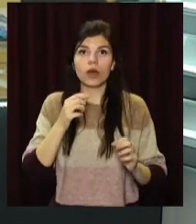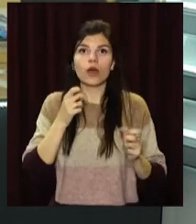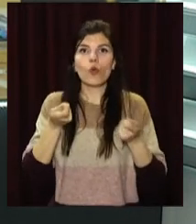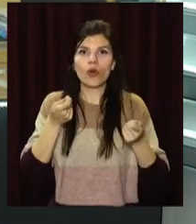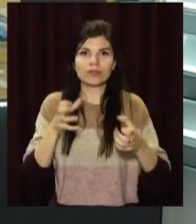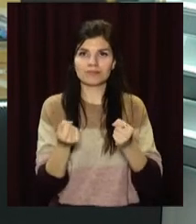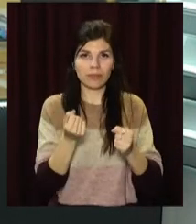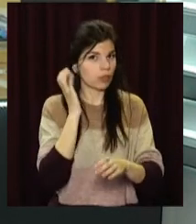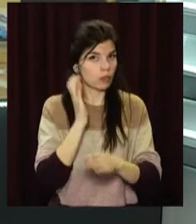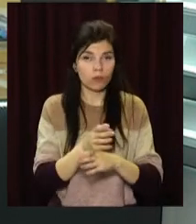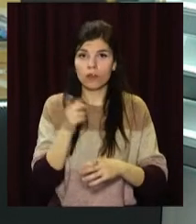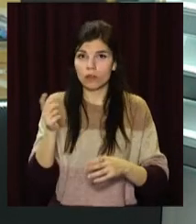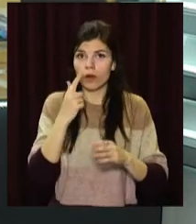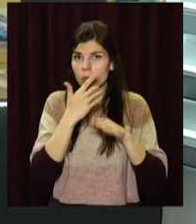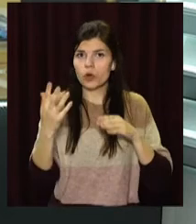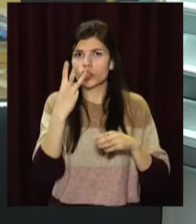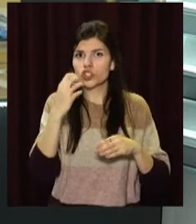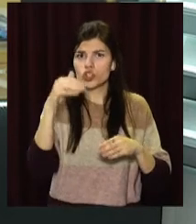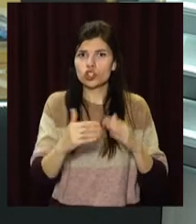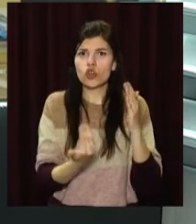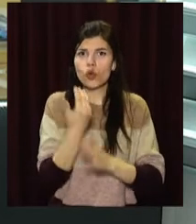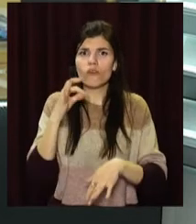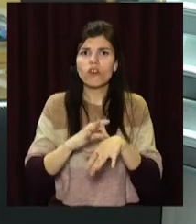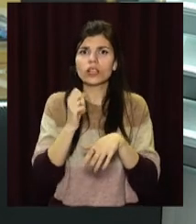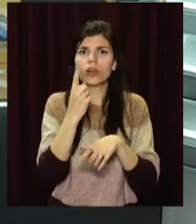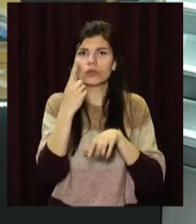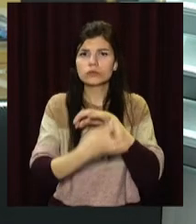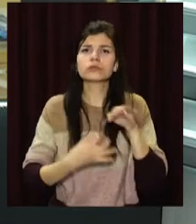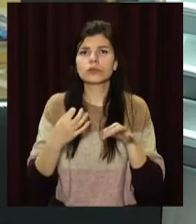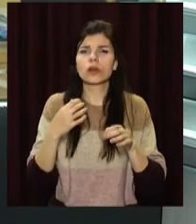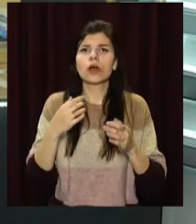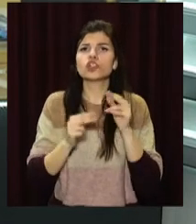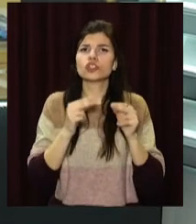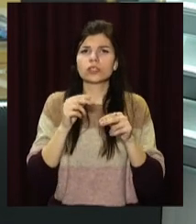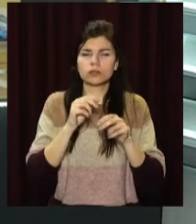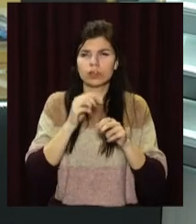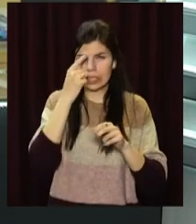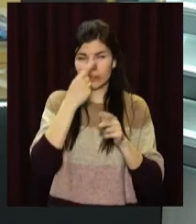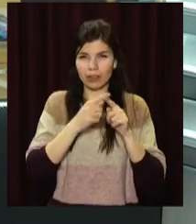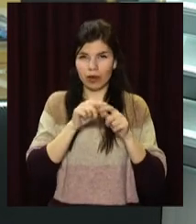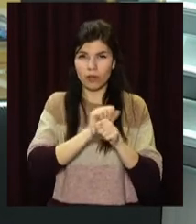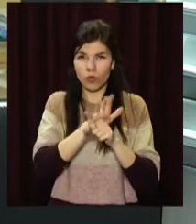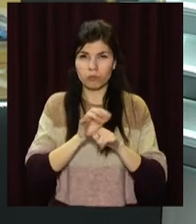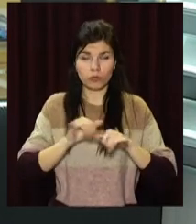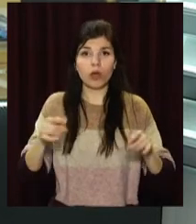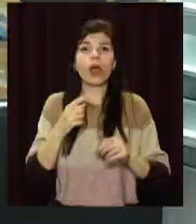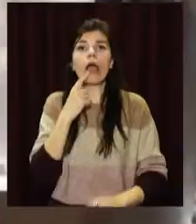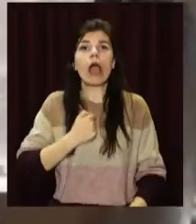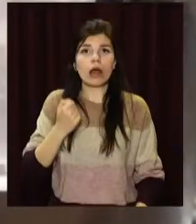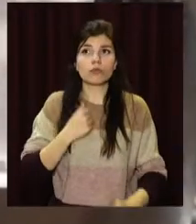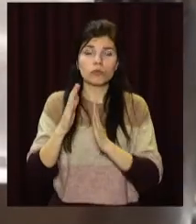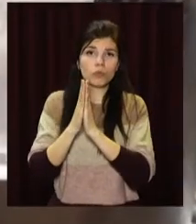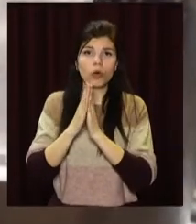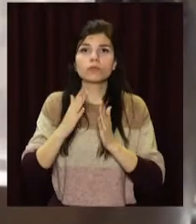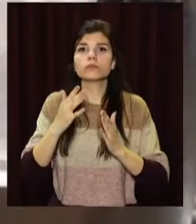контроль. Щодня там діагностують понад 300 тисяч нових хворих через спалах інфекції. Уряд країни звернувся до армії з проханням виділити